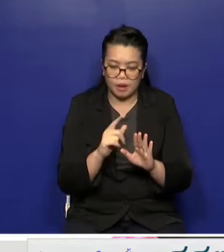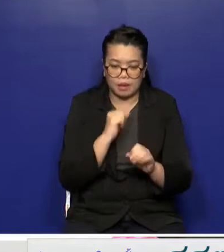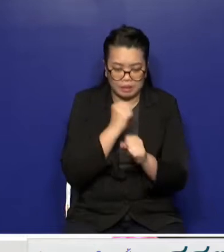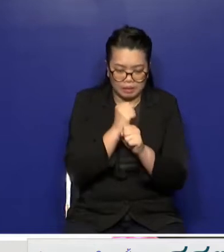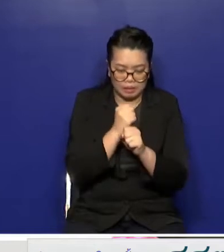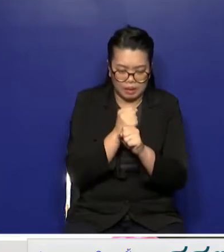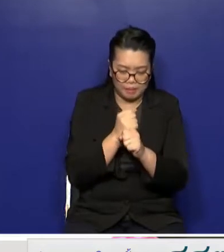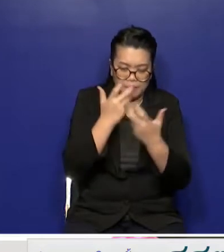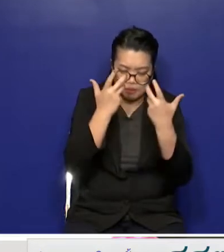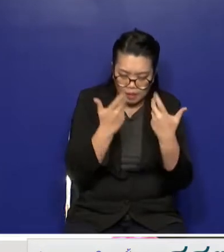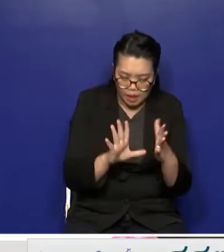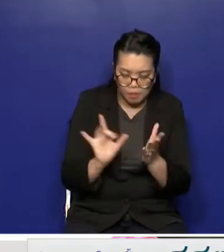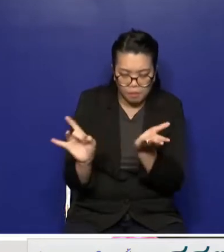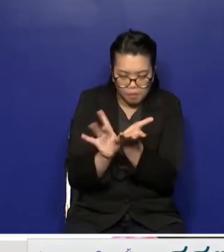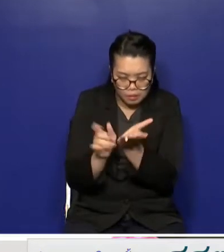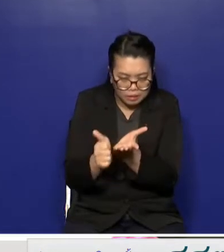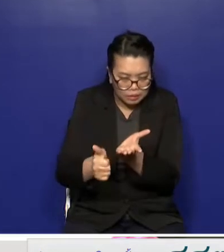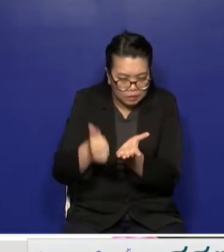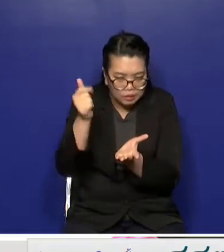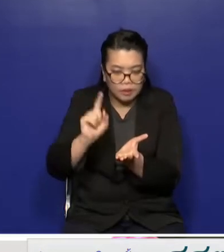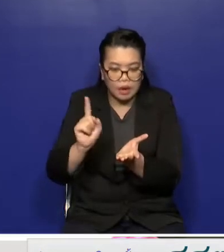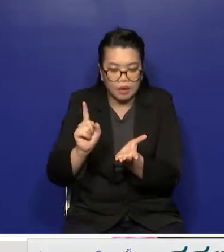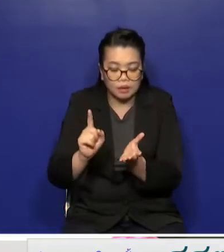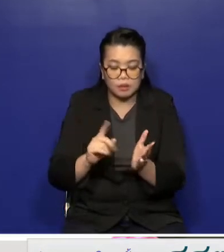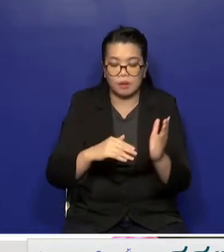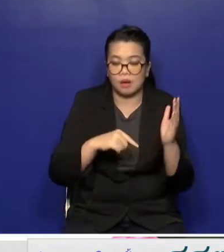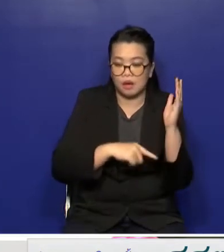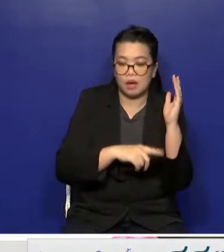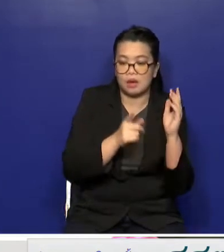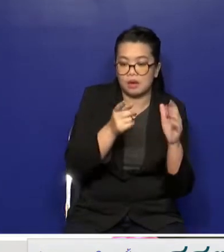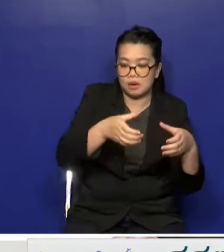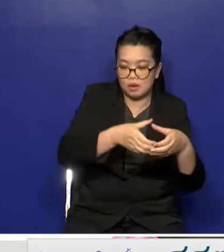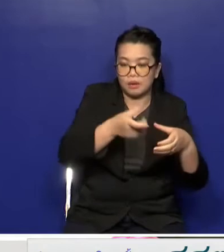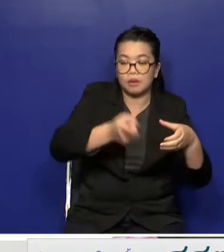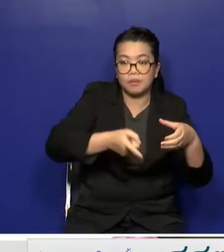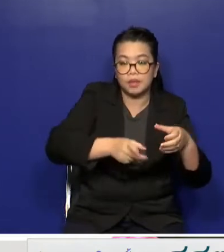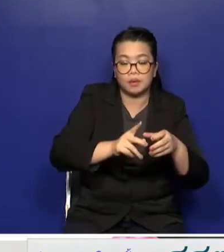ของครงสร้างเดิม คือขนาการเลือกตงประจำจหวัส